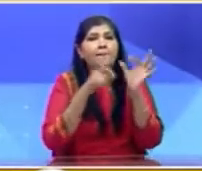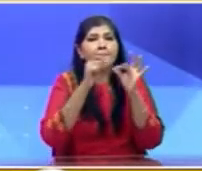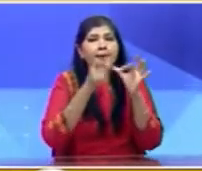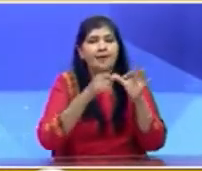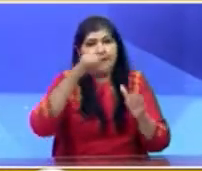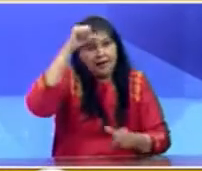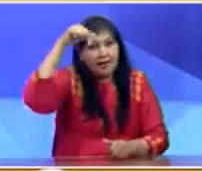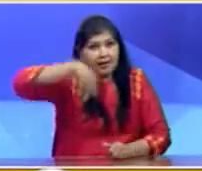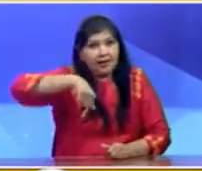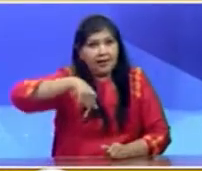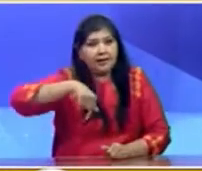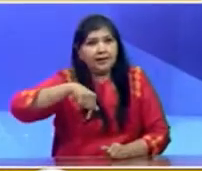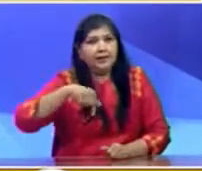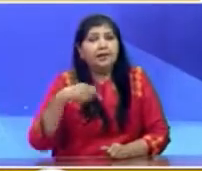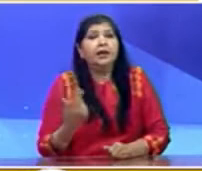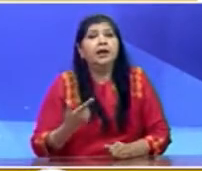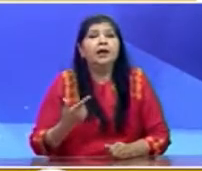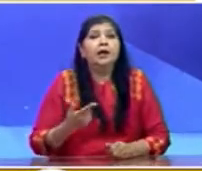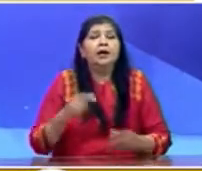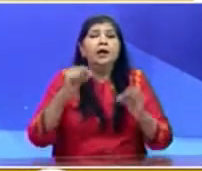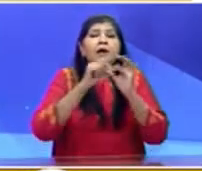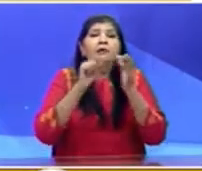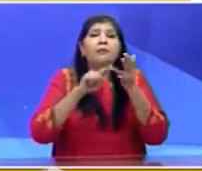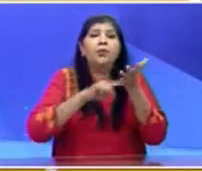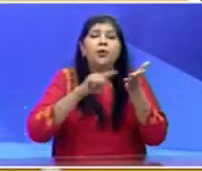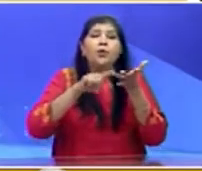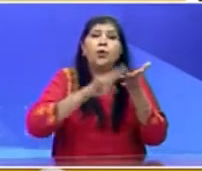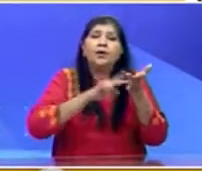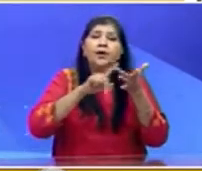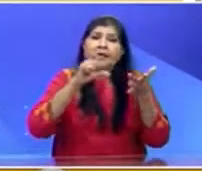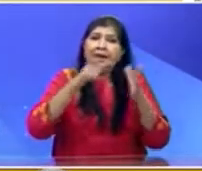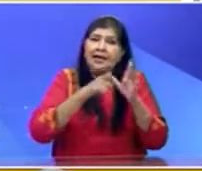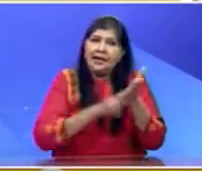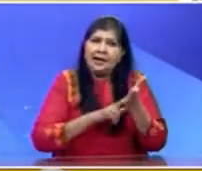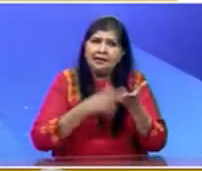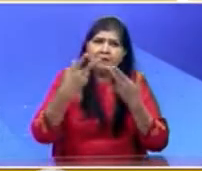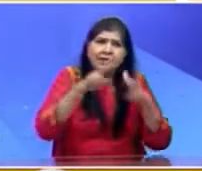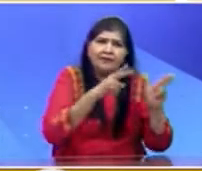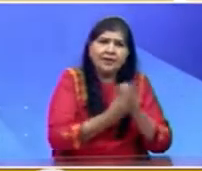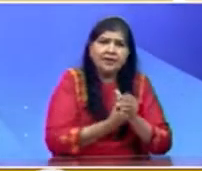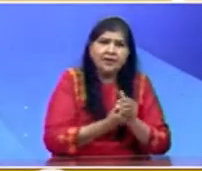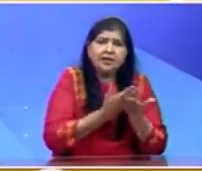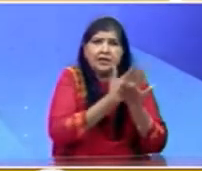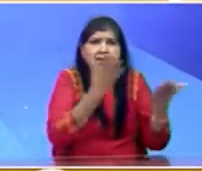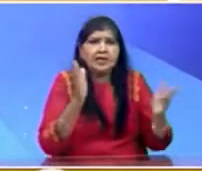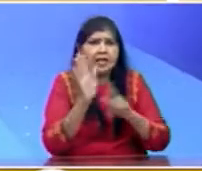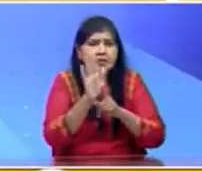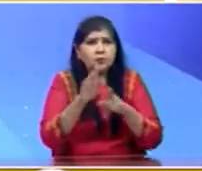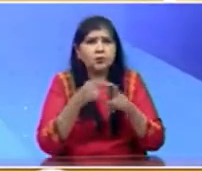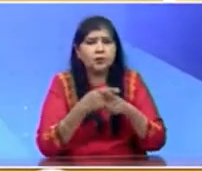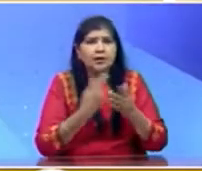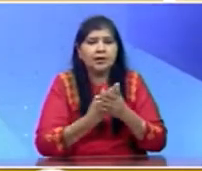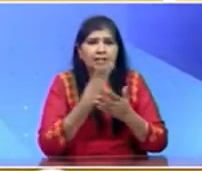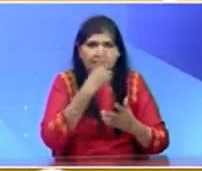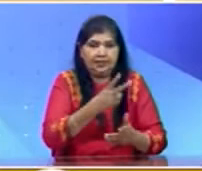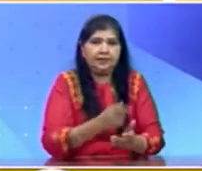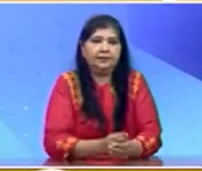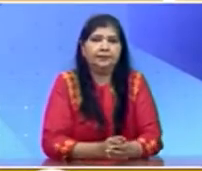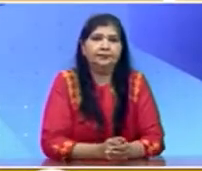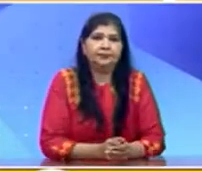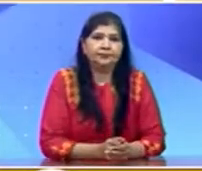भारत की बॉटनिकल डाइवर्सिटी की समृद्ध तस्वीर भी दिखाई देती